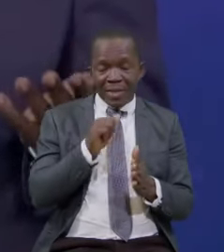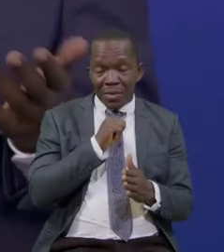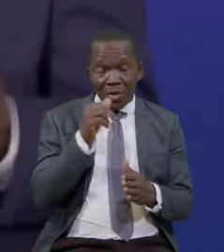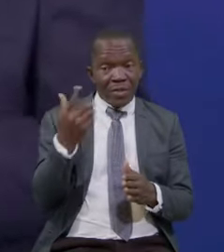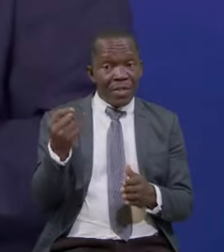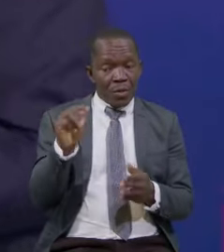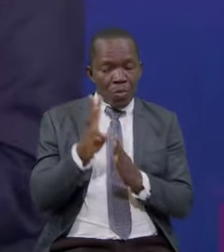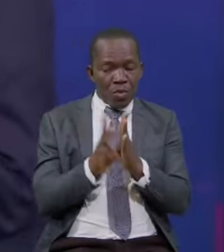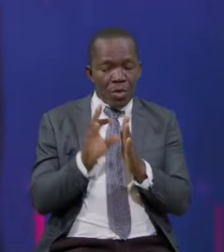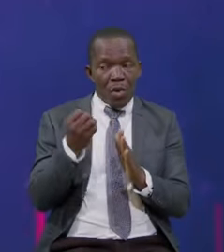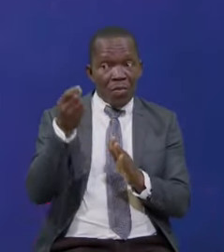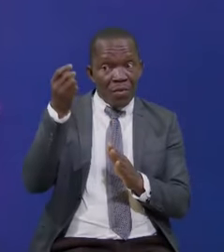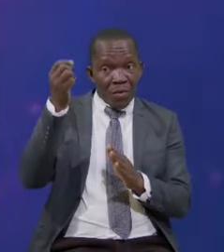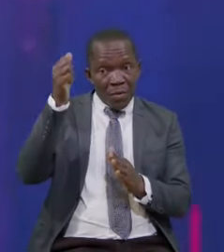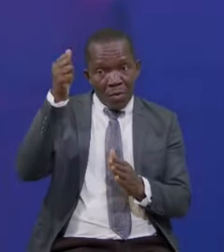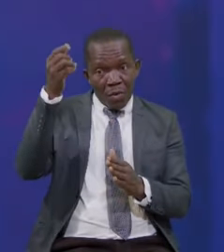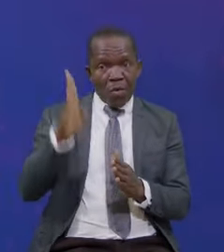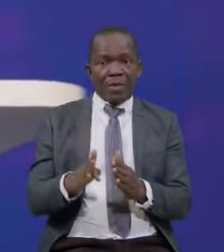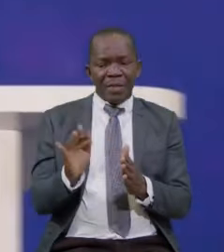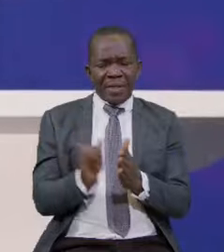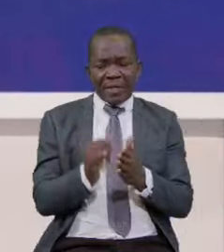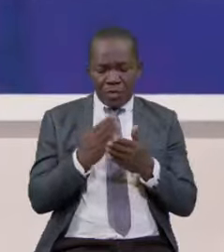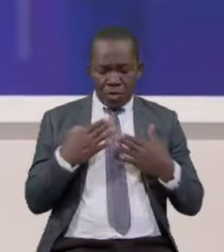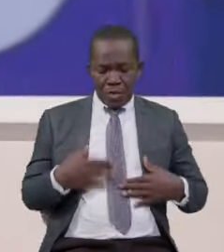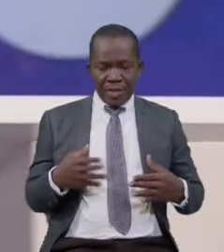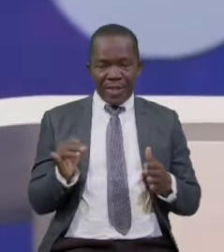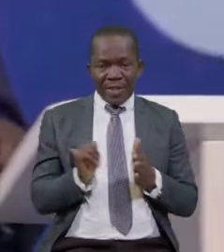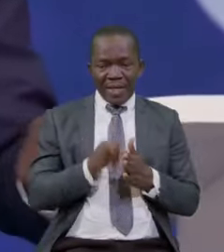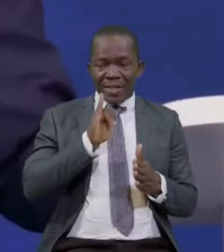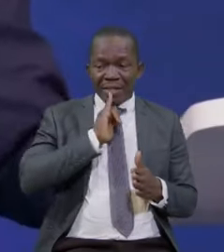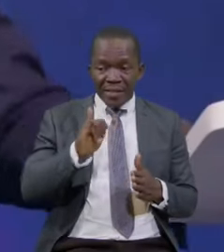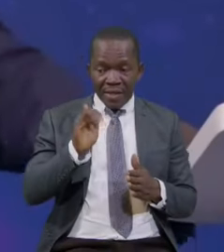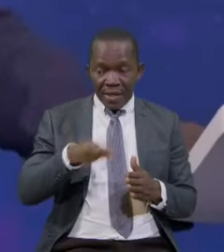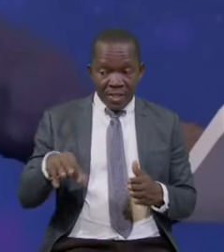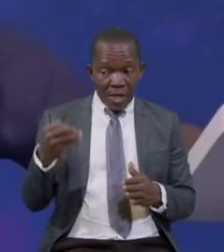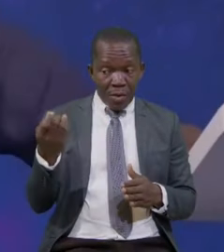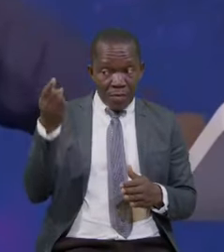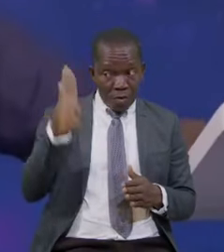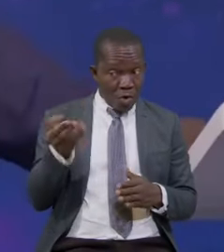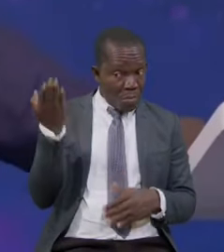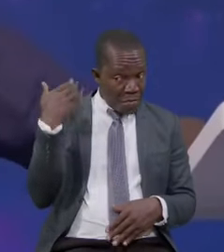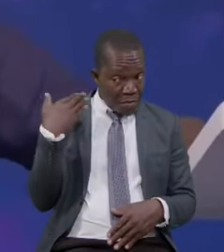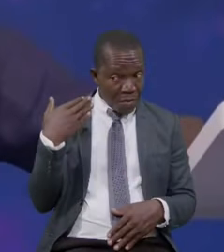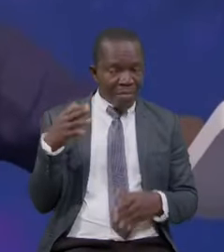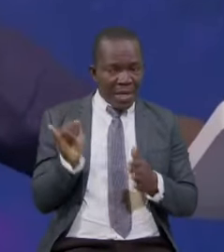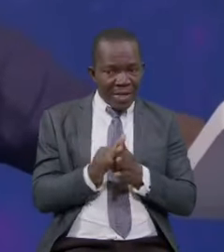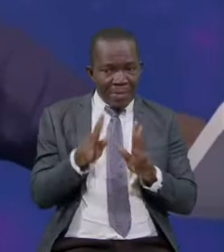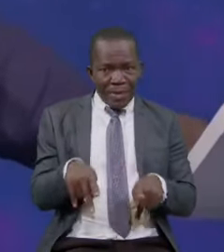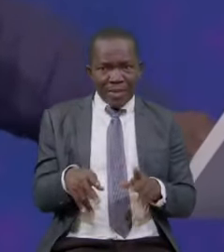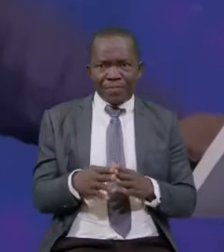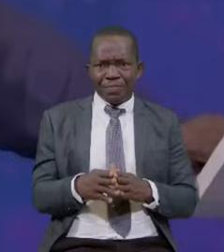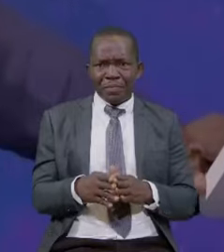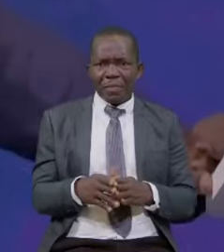pour quelqu'un qui est un croyant qui vient et maintenant quelque chose est entré en lui et il a accepté la chose ce n'est pas